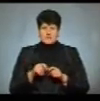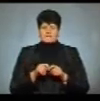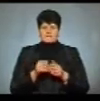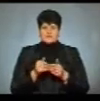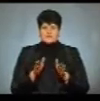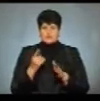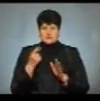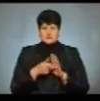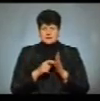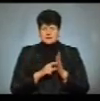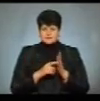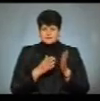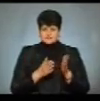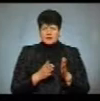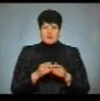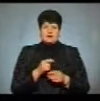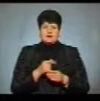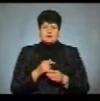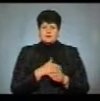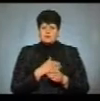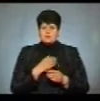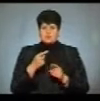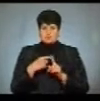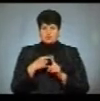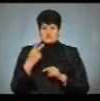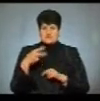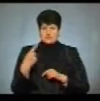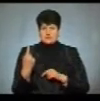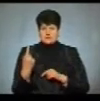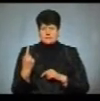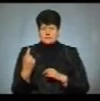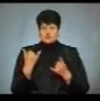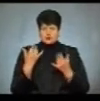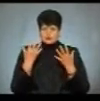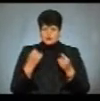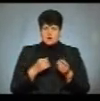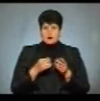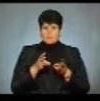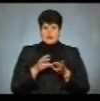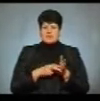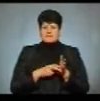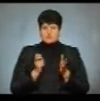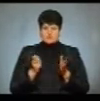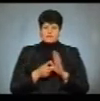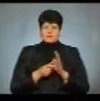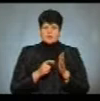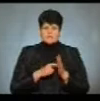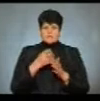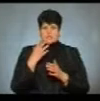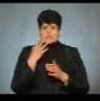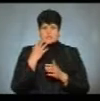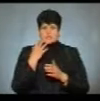класних приміщень. На термометрі плюс 21. З сьогоднішнього дня у нас опалення відключене. В класах